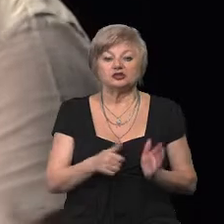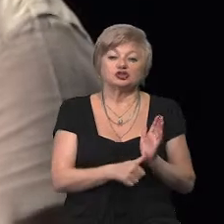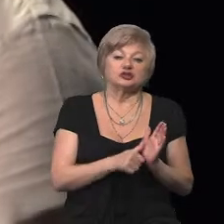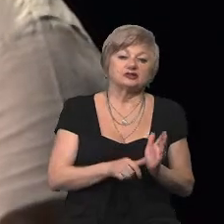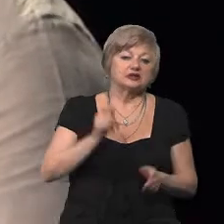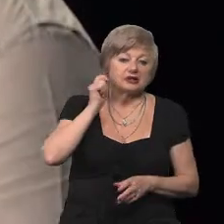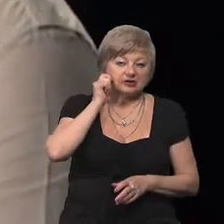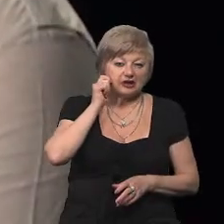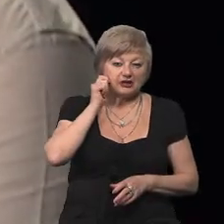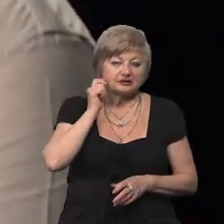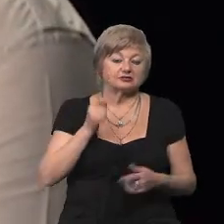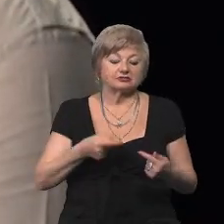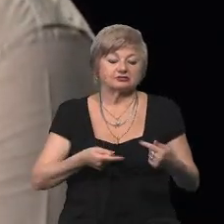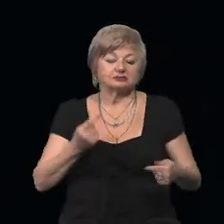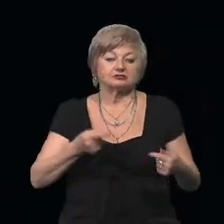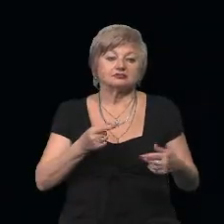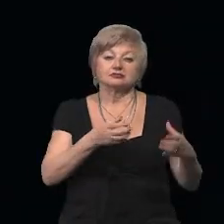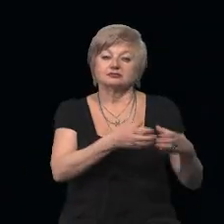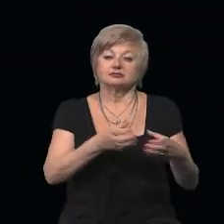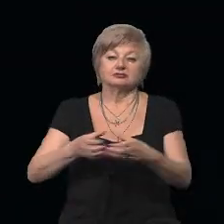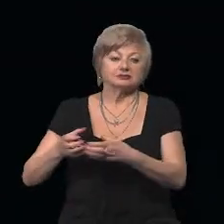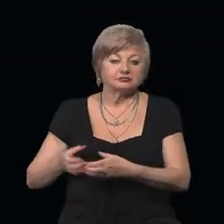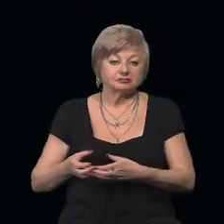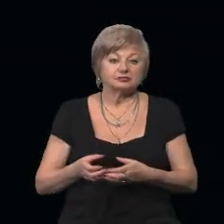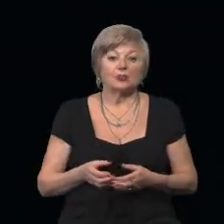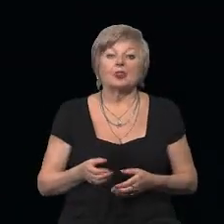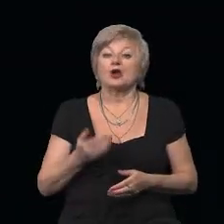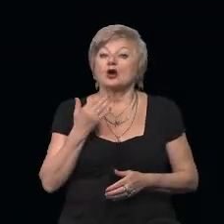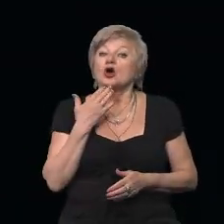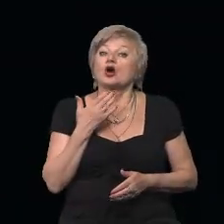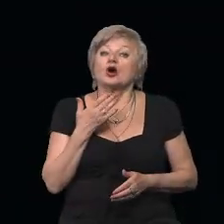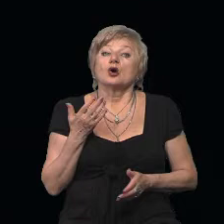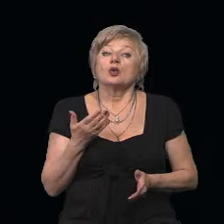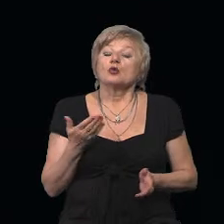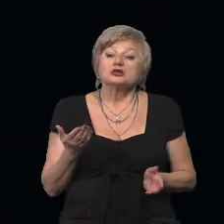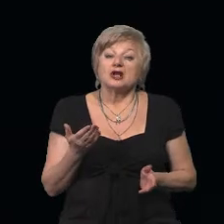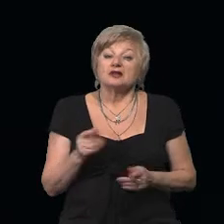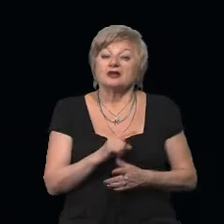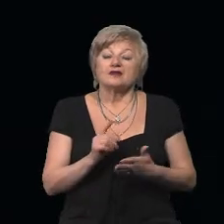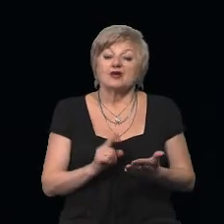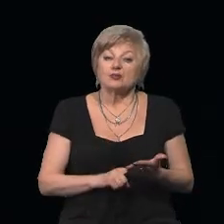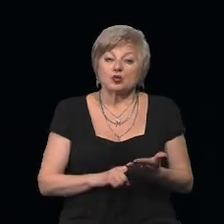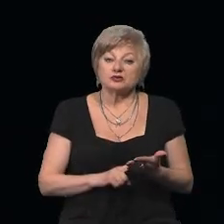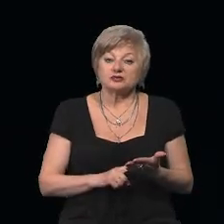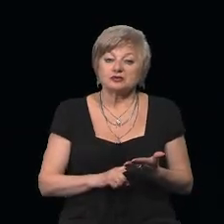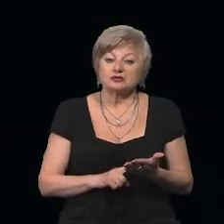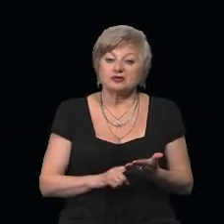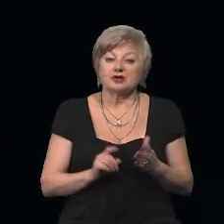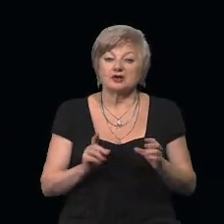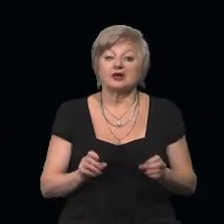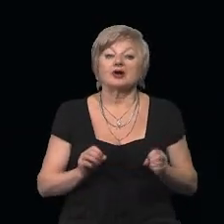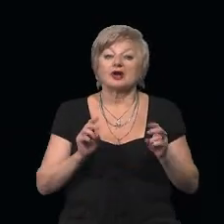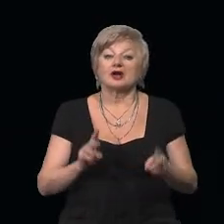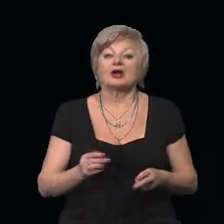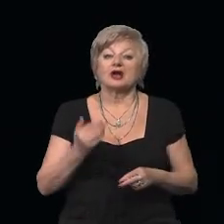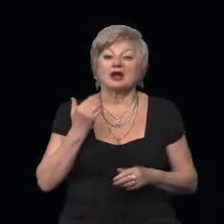там возрастной ценз шире. Добре, і останнє коротеньке, півхвилинки у нас ще є. Скажи, як ви